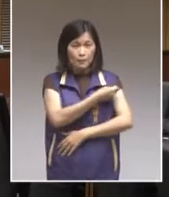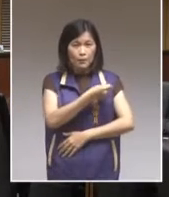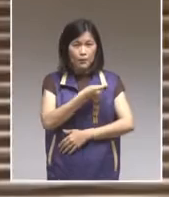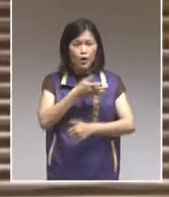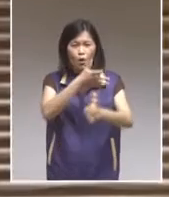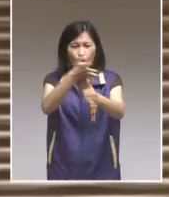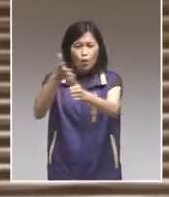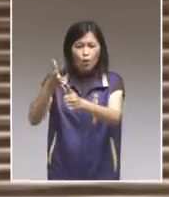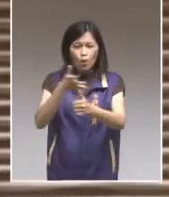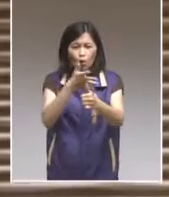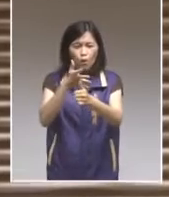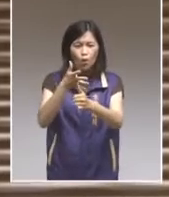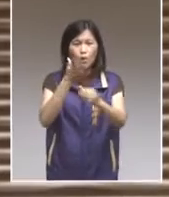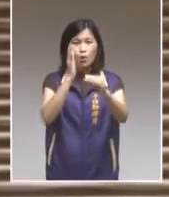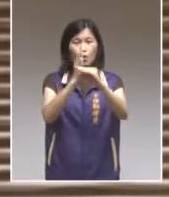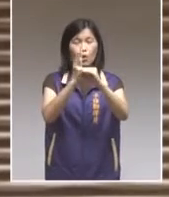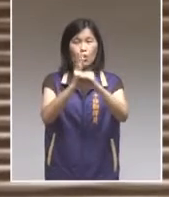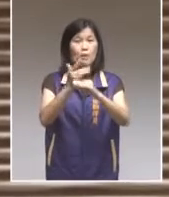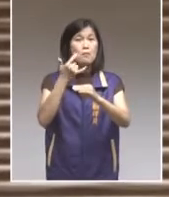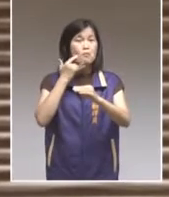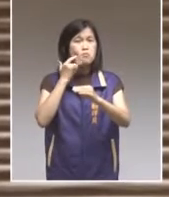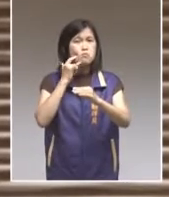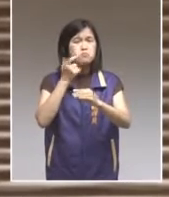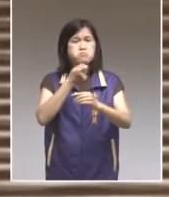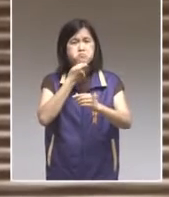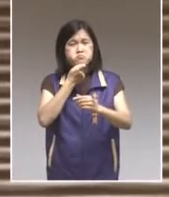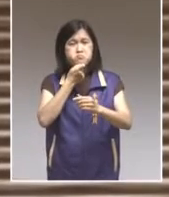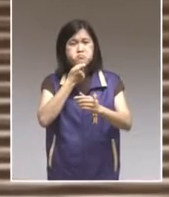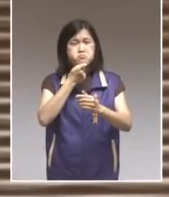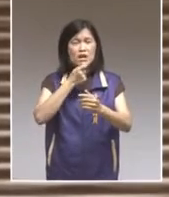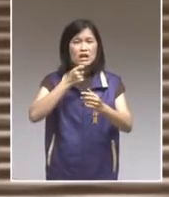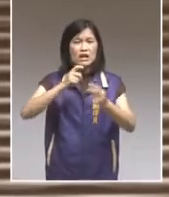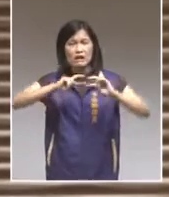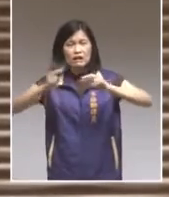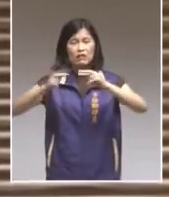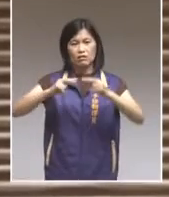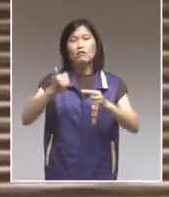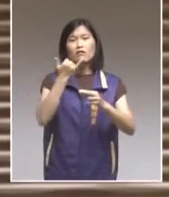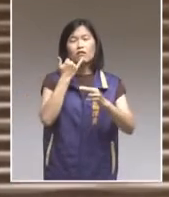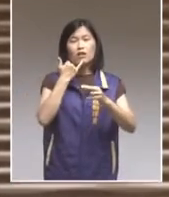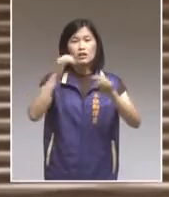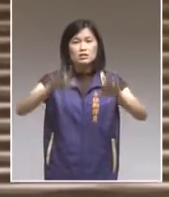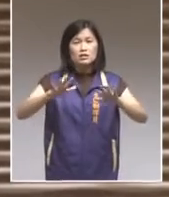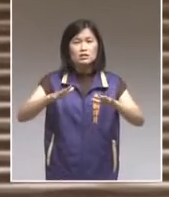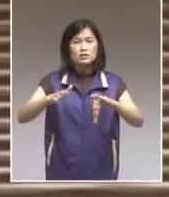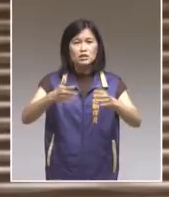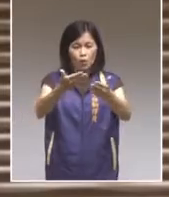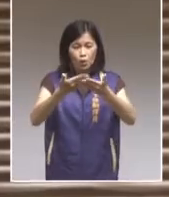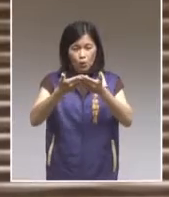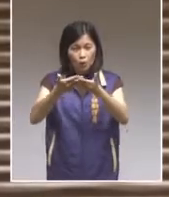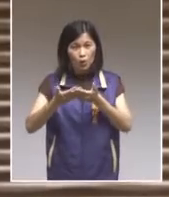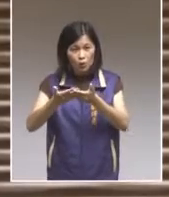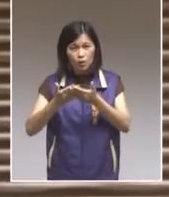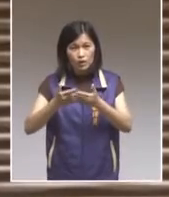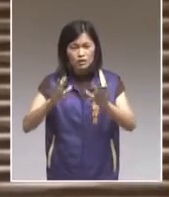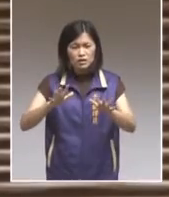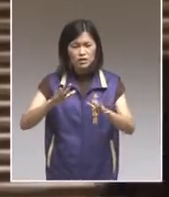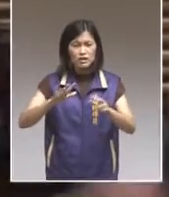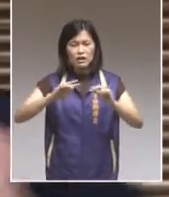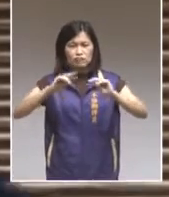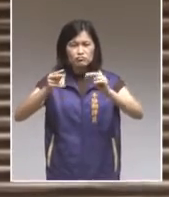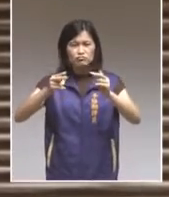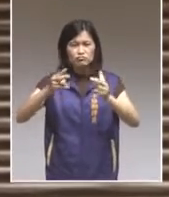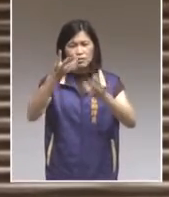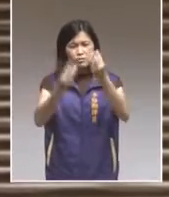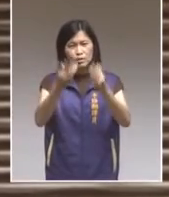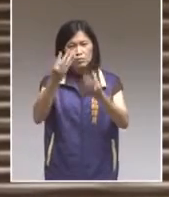还在调查期间，我们家长的意愿随时都可以做更动。目前我们接到的是一个动态的，基本